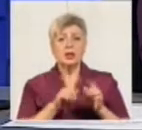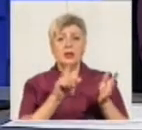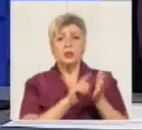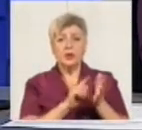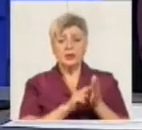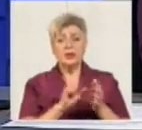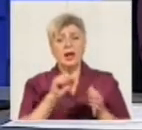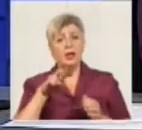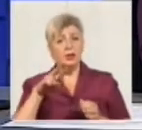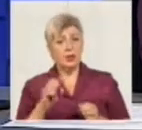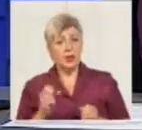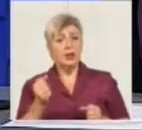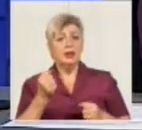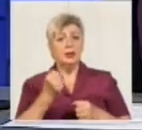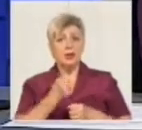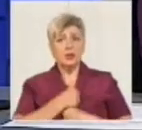жаль, ця